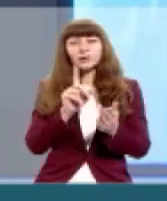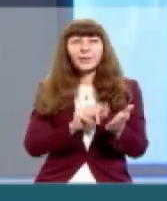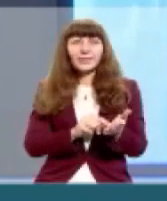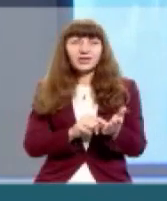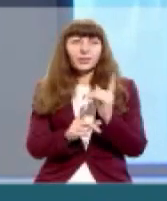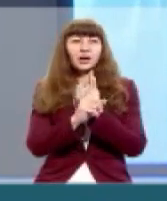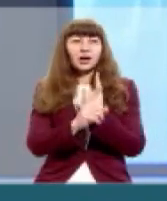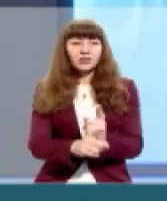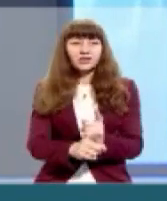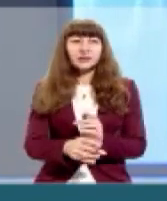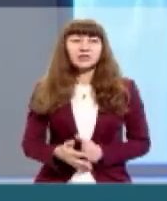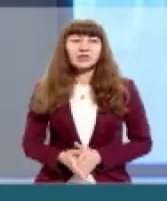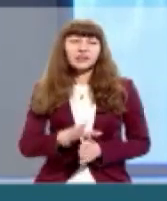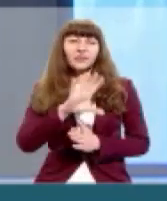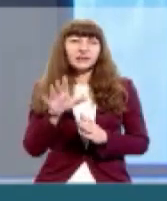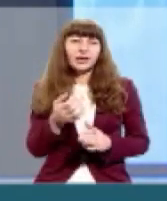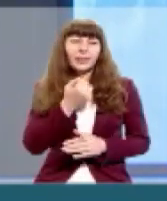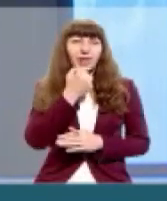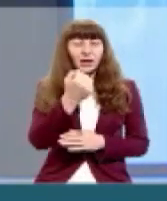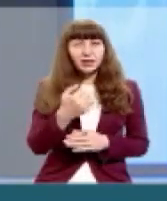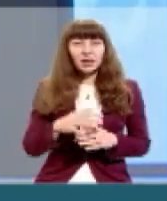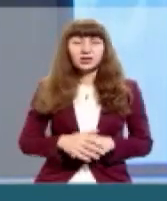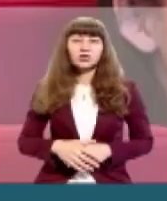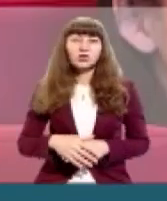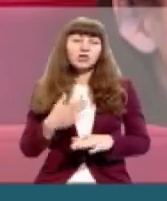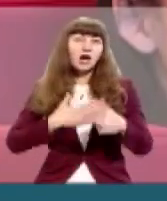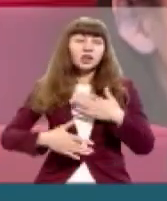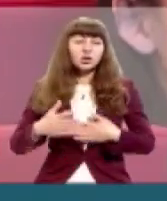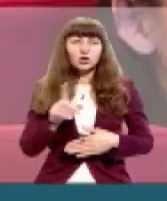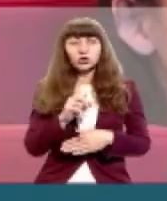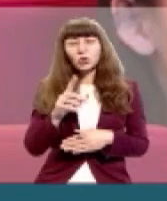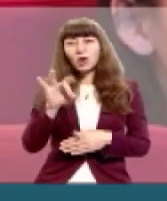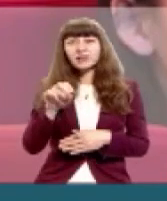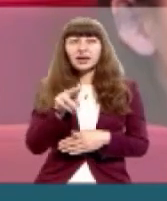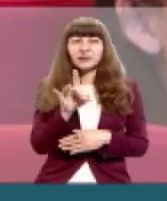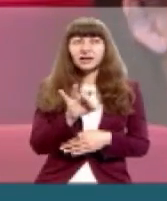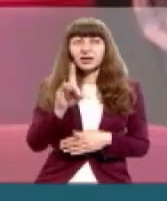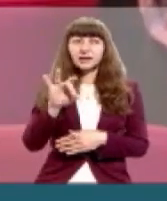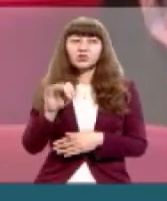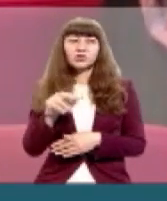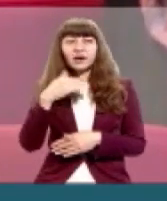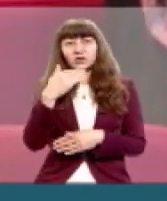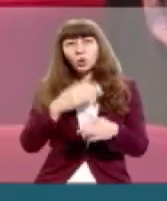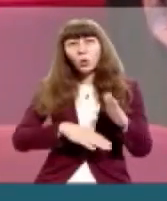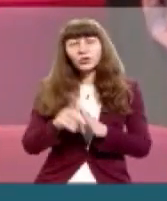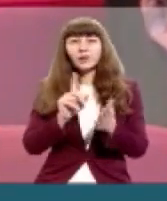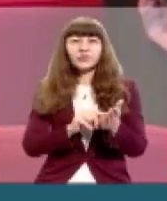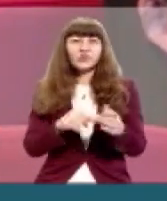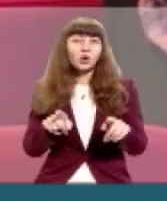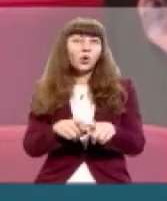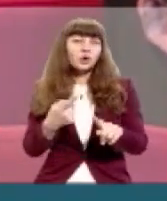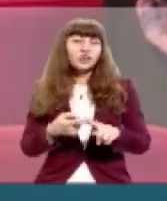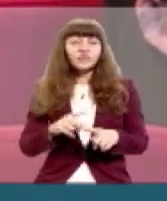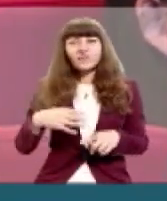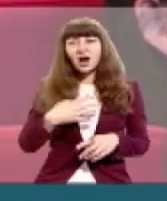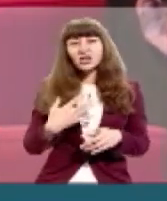отдых. Проводили, как полагается, со всеми почестями. Особенно приятно то, признается Александр Александрович, что уходит на пенсию в такой важный для